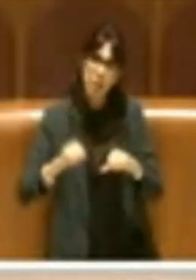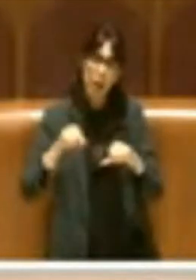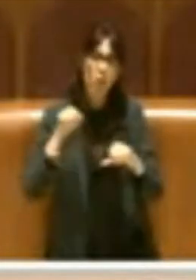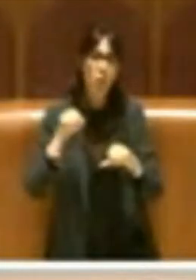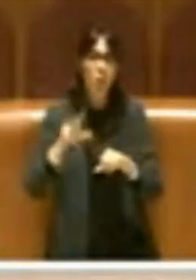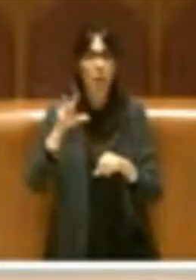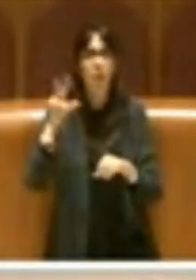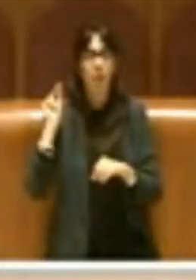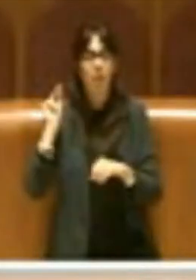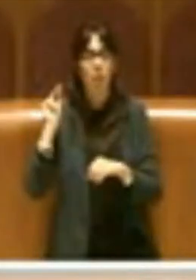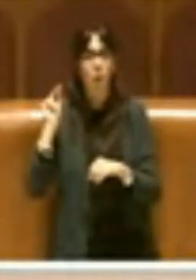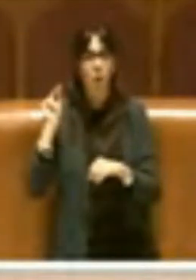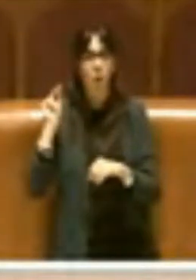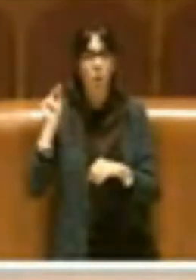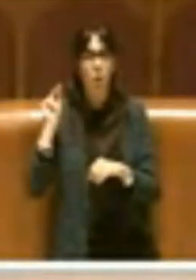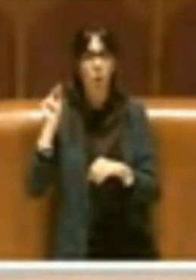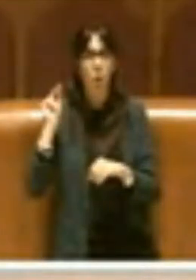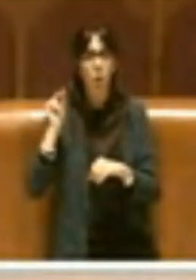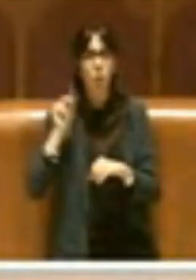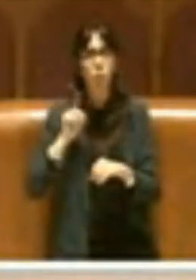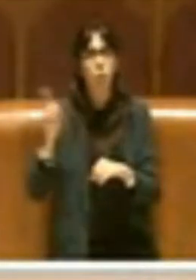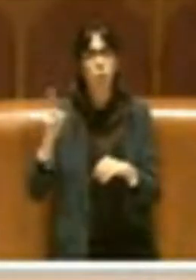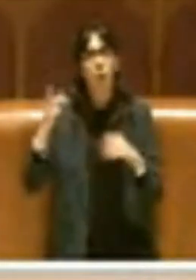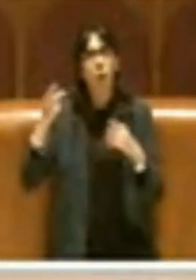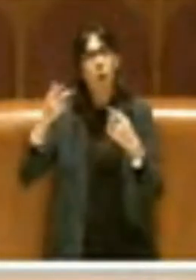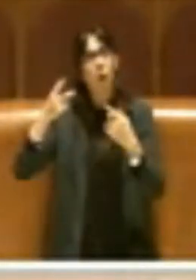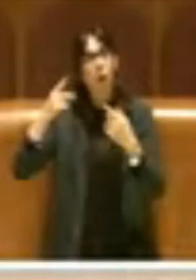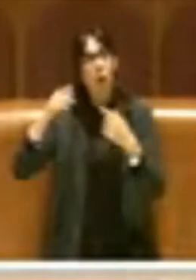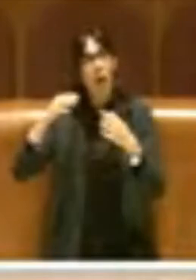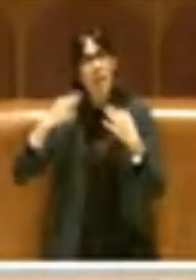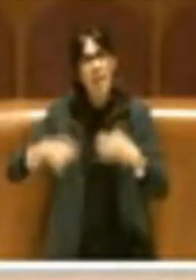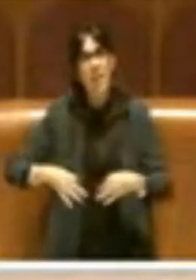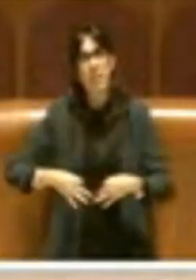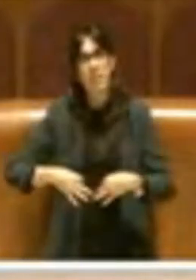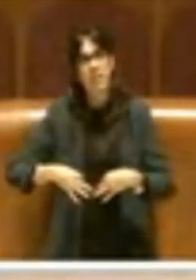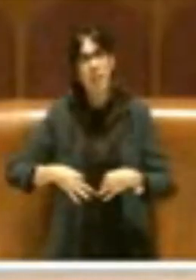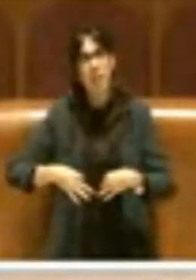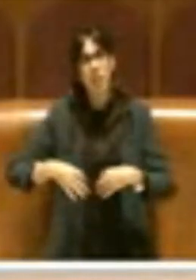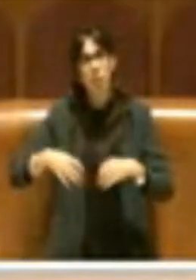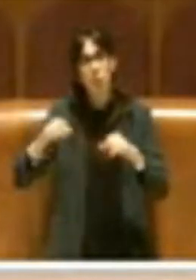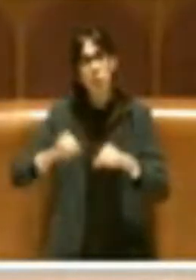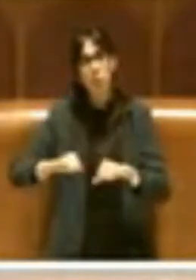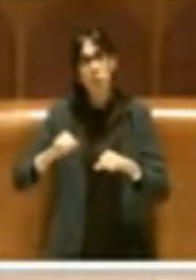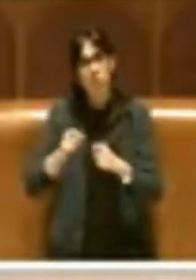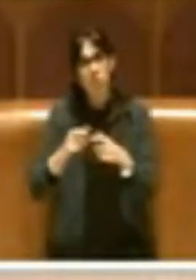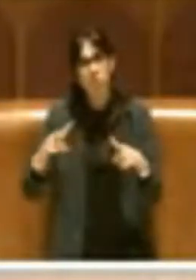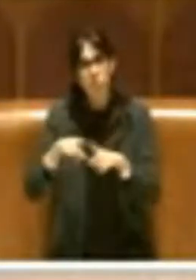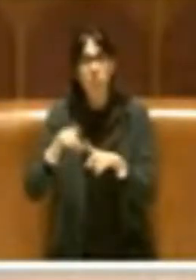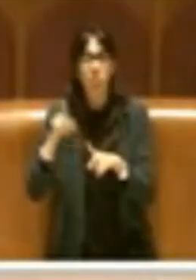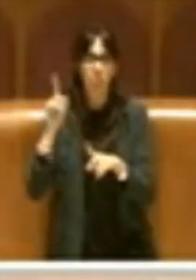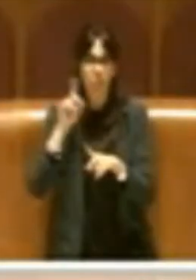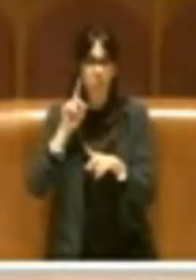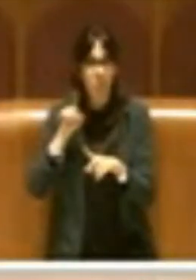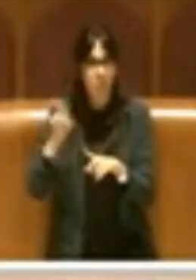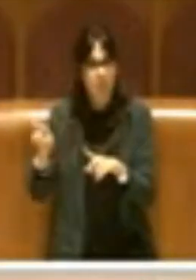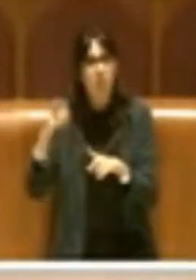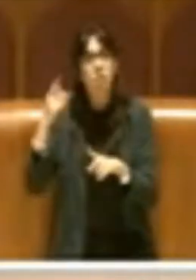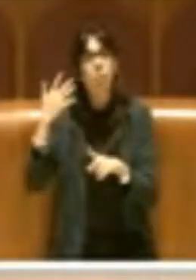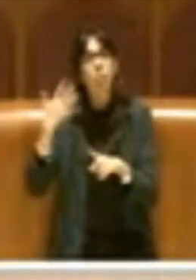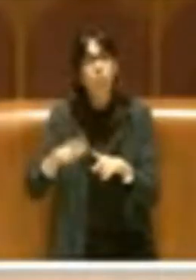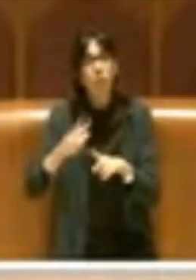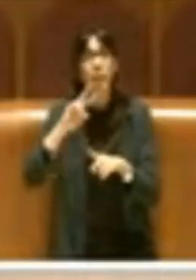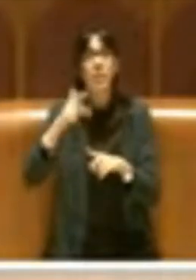riconosciuto dall'Health City Institute stesso, che ha organizzato a Monaco di Baviera a marzo il terzo